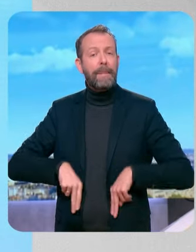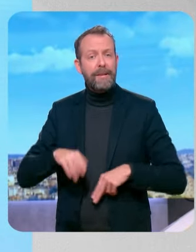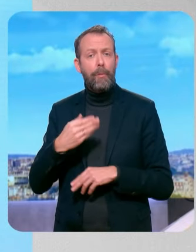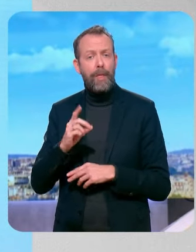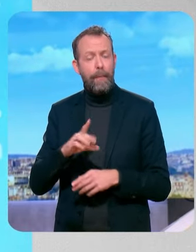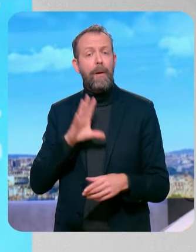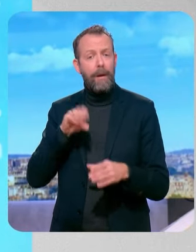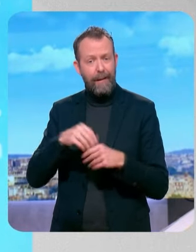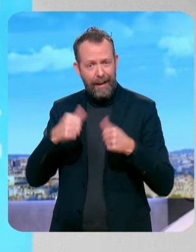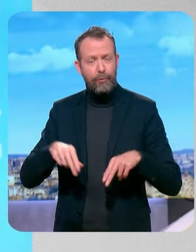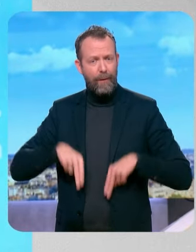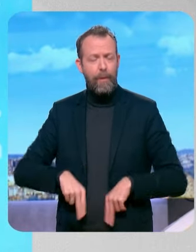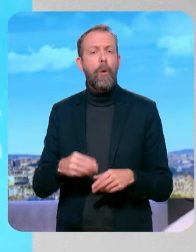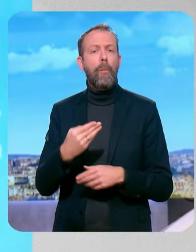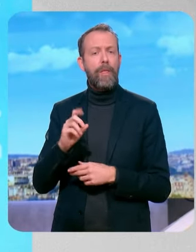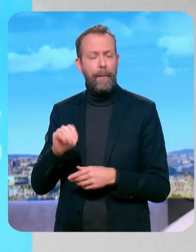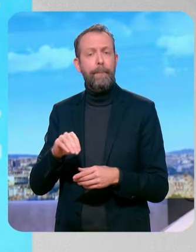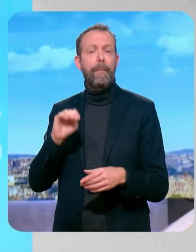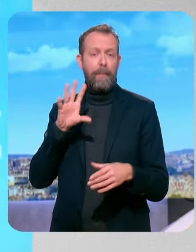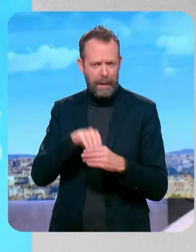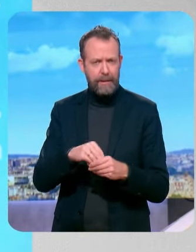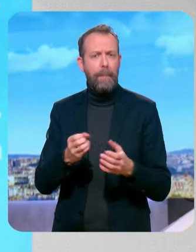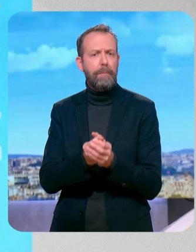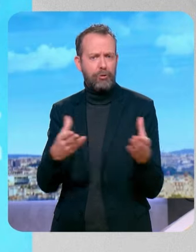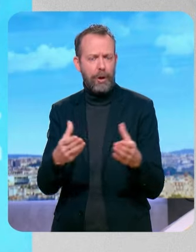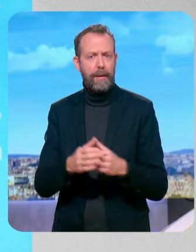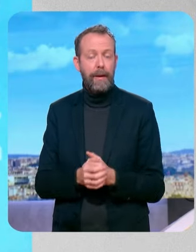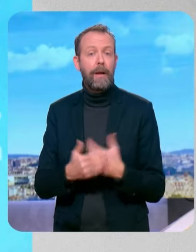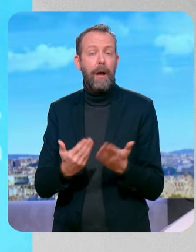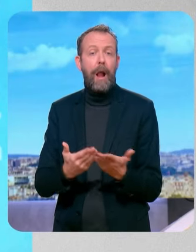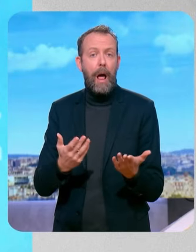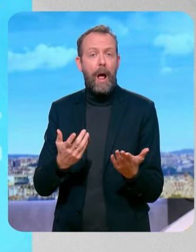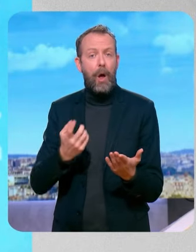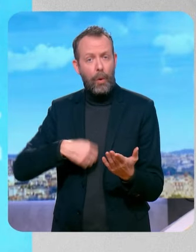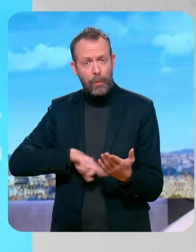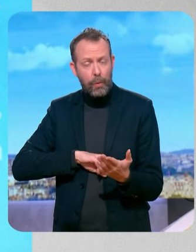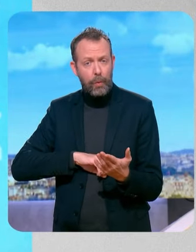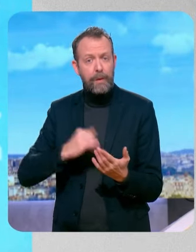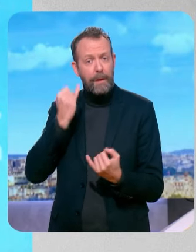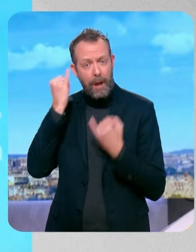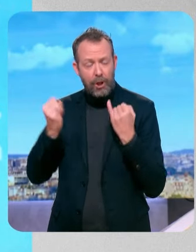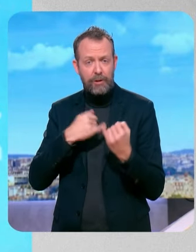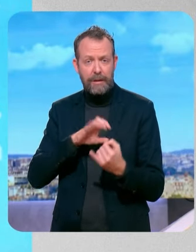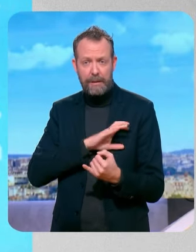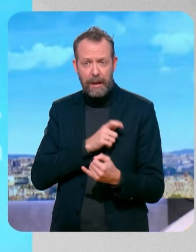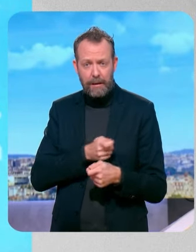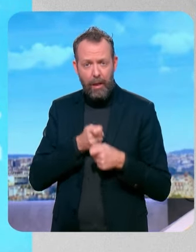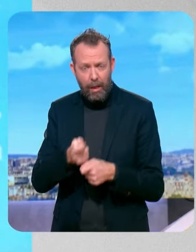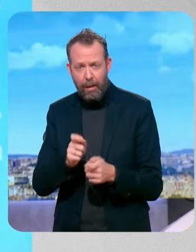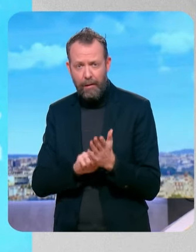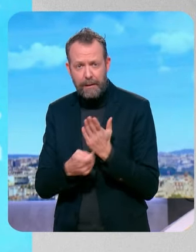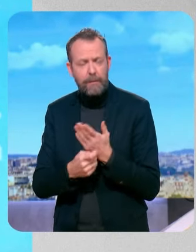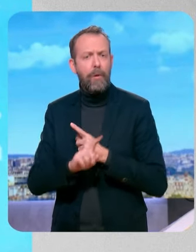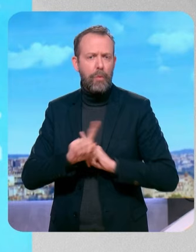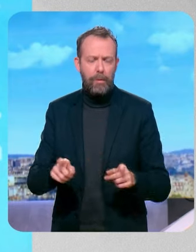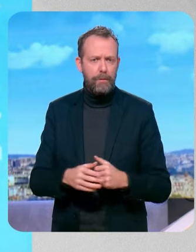rester au gouvernement? Le MoDem fait partie de la majorité et l'idée qu'on se livrerait à des pousses au crime, ce n'est pas du tout